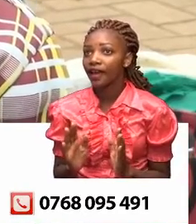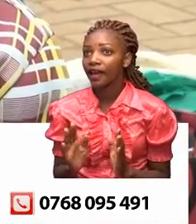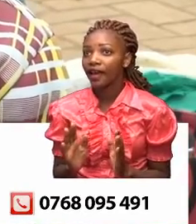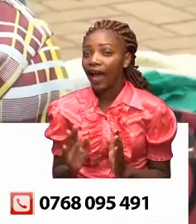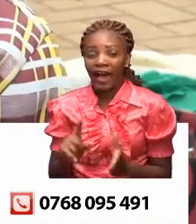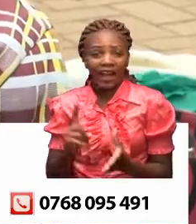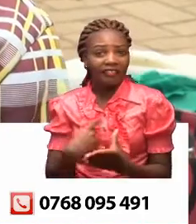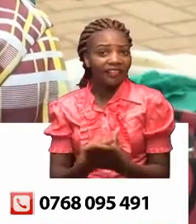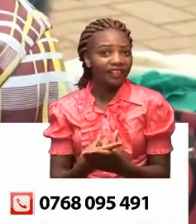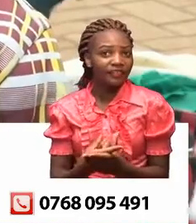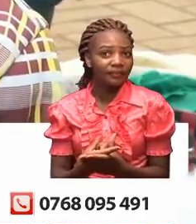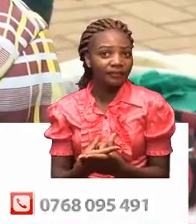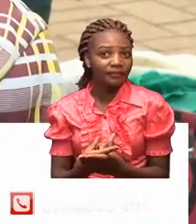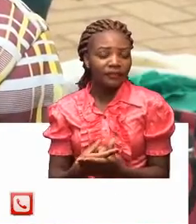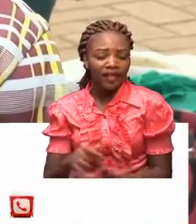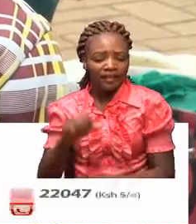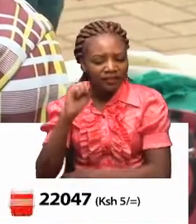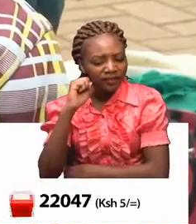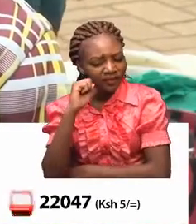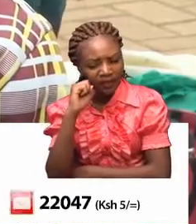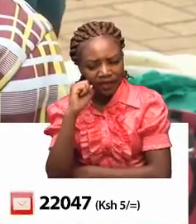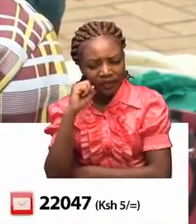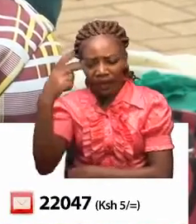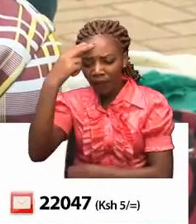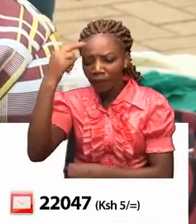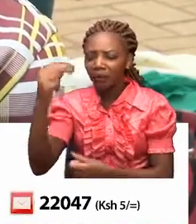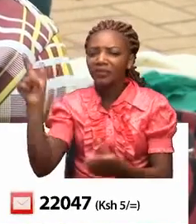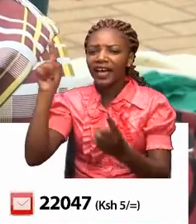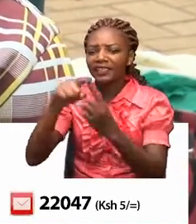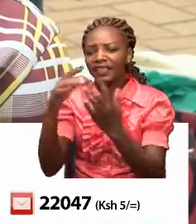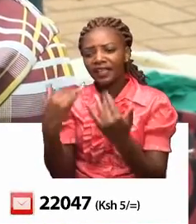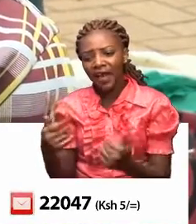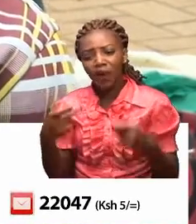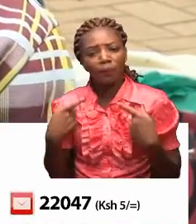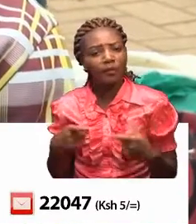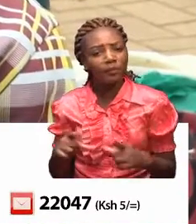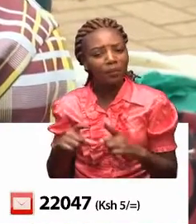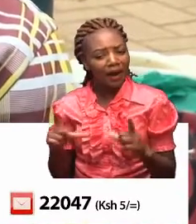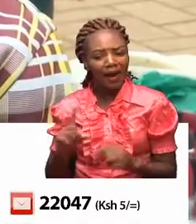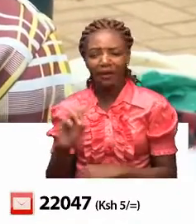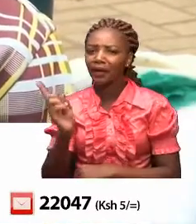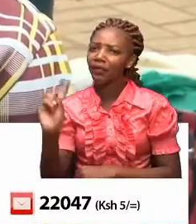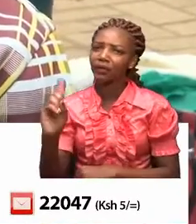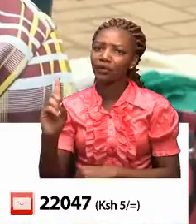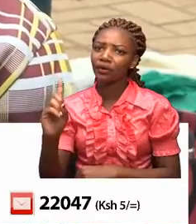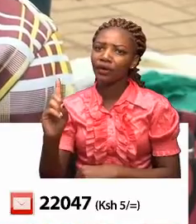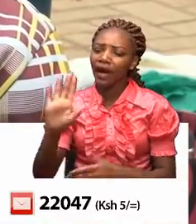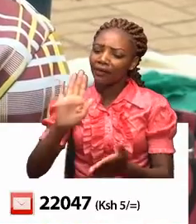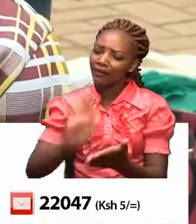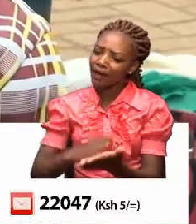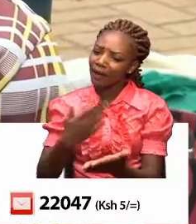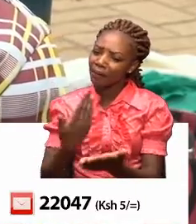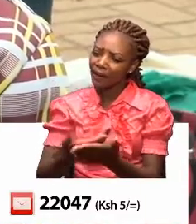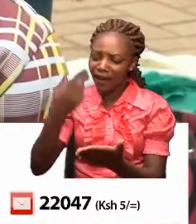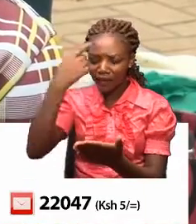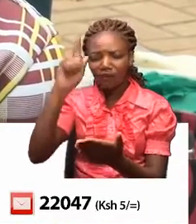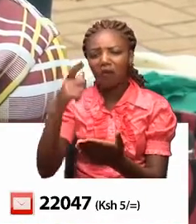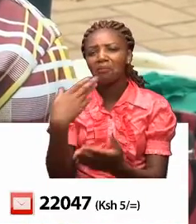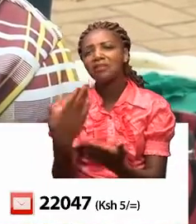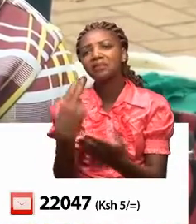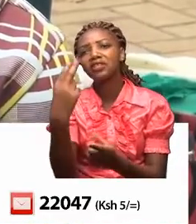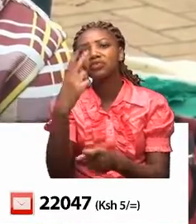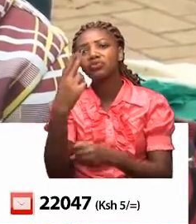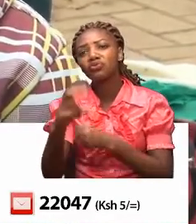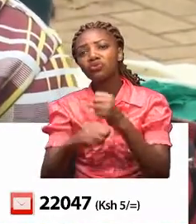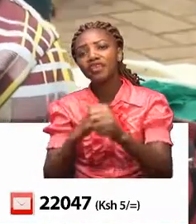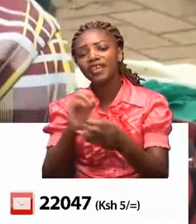kuona kwamba hata sasa kuna wengine ambao hawana hiyo kadi na wameapply miaka mbili, miaka tatu